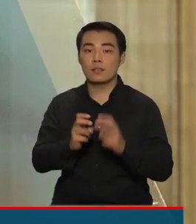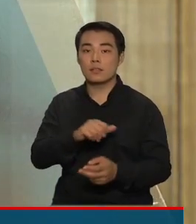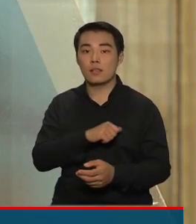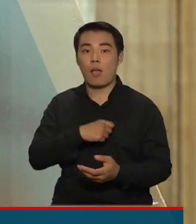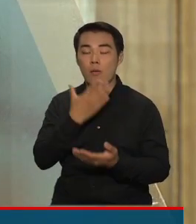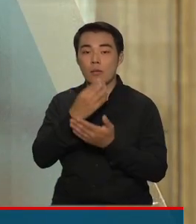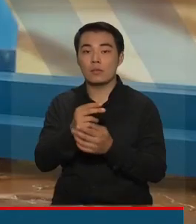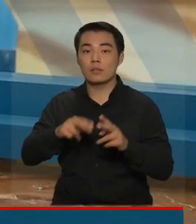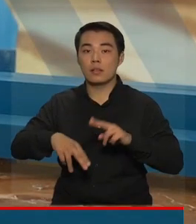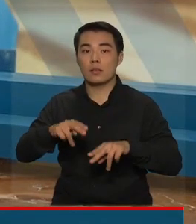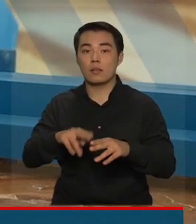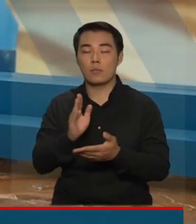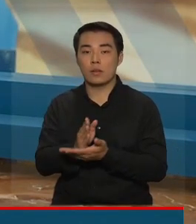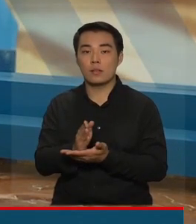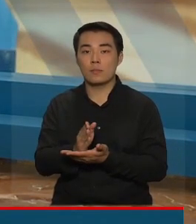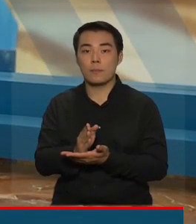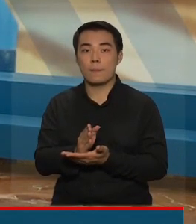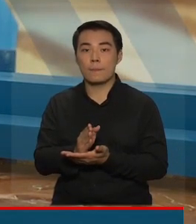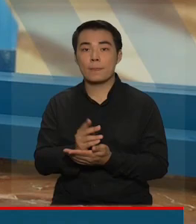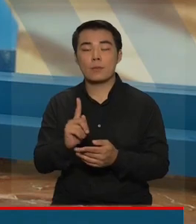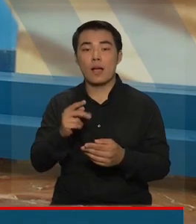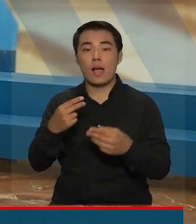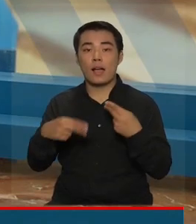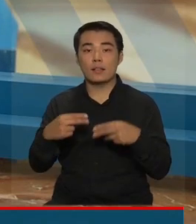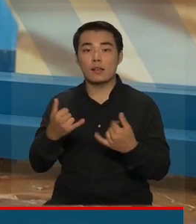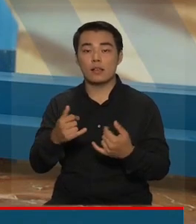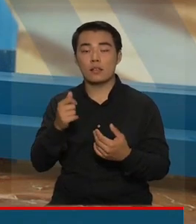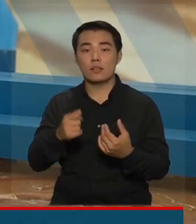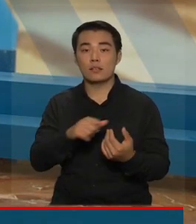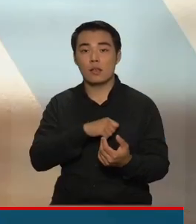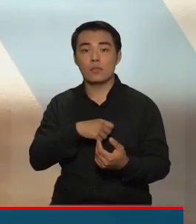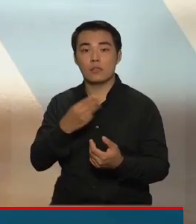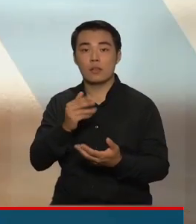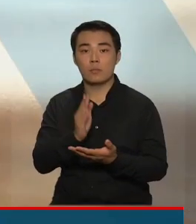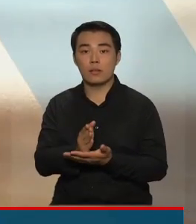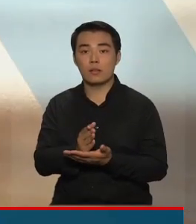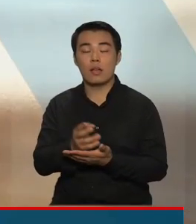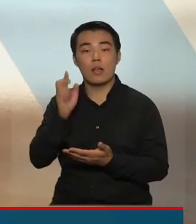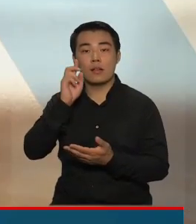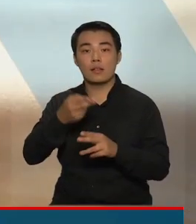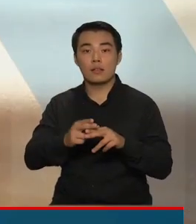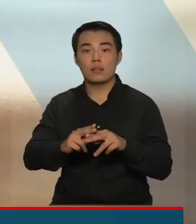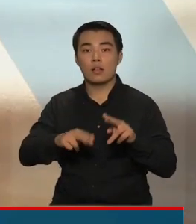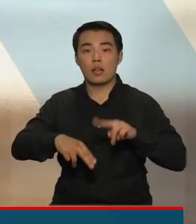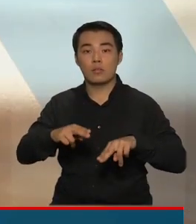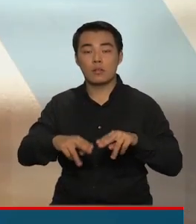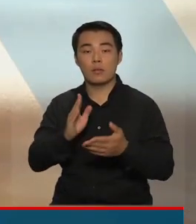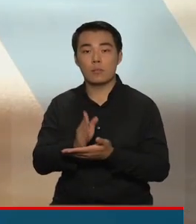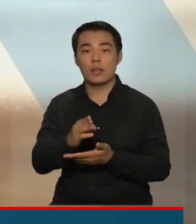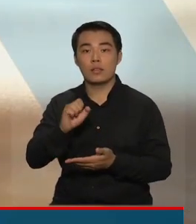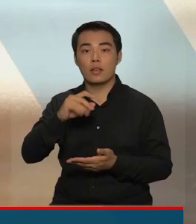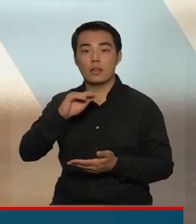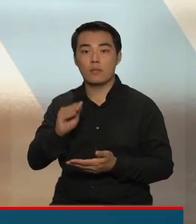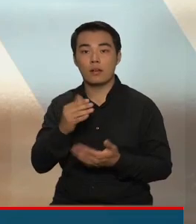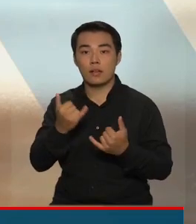салып жатыр. Енді тариф өзге қателеспесем, акционерлердің де қаржысы тартылған. Әрине. Мемлекеттен қаражат салынып жатыр. Өйткені тарифтерден